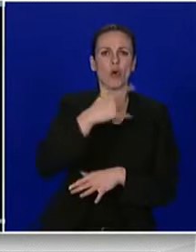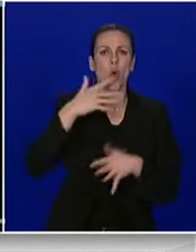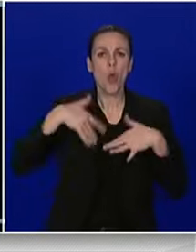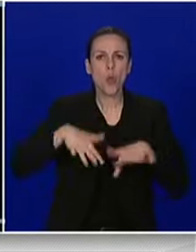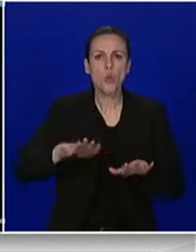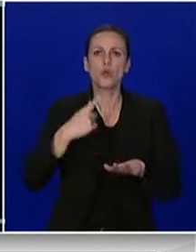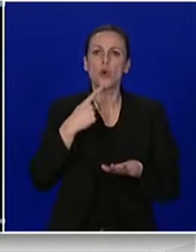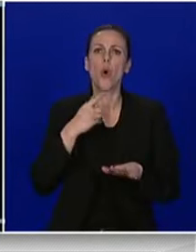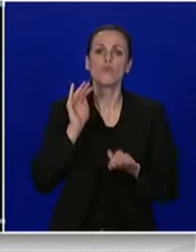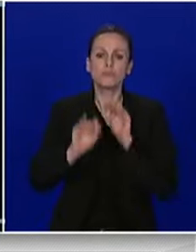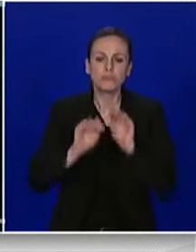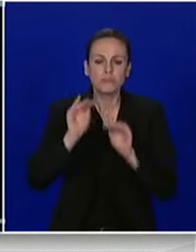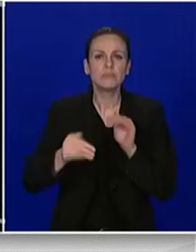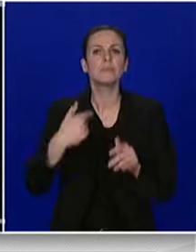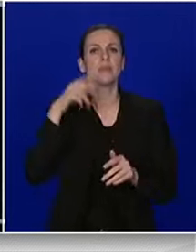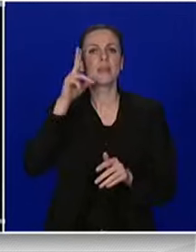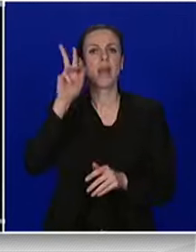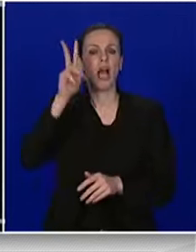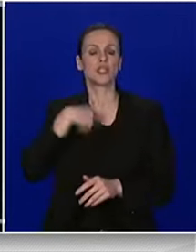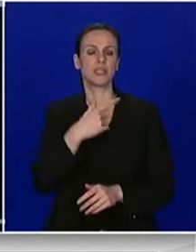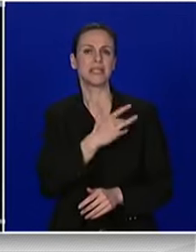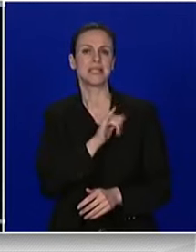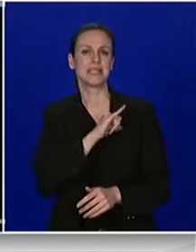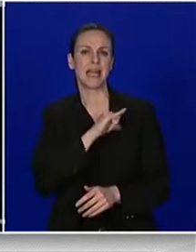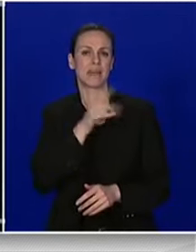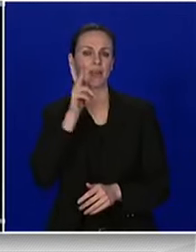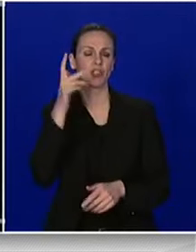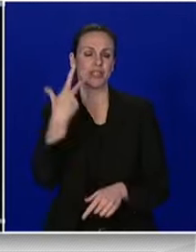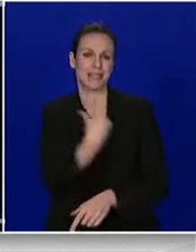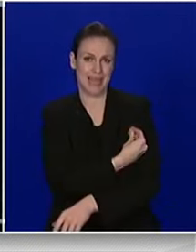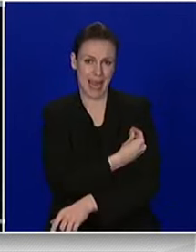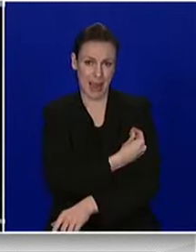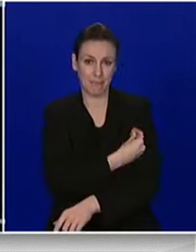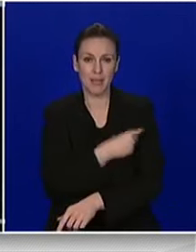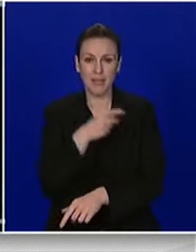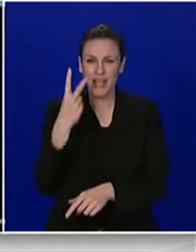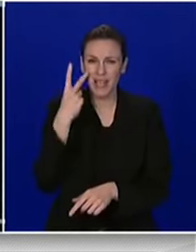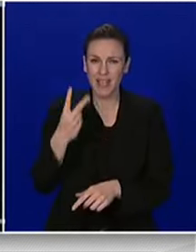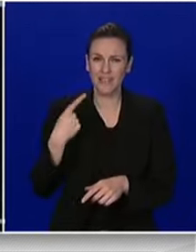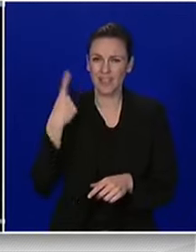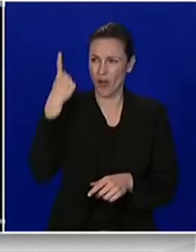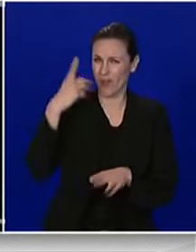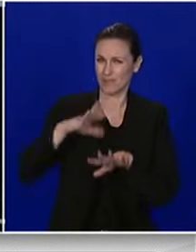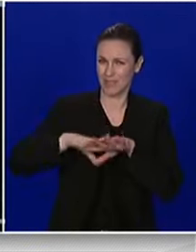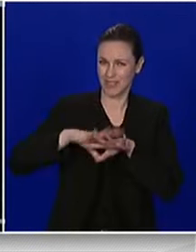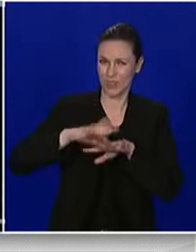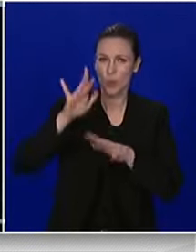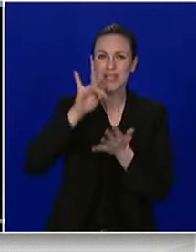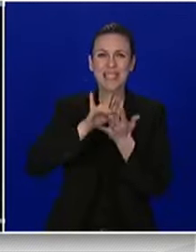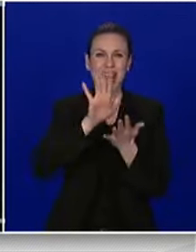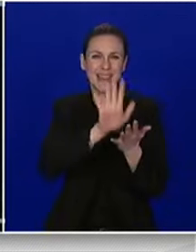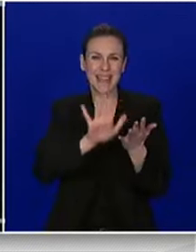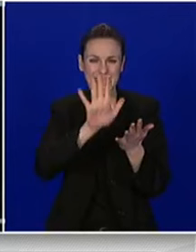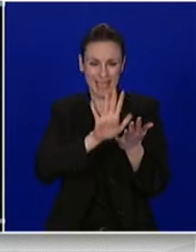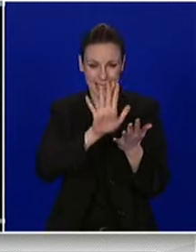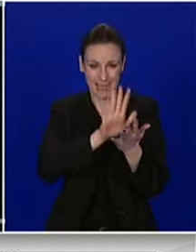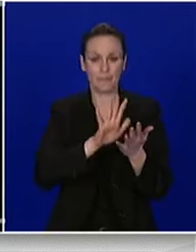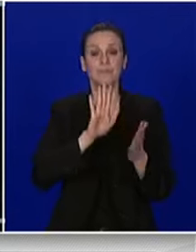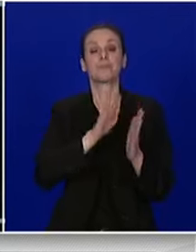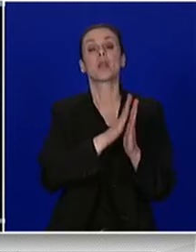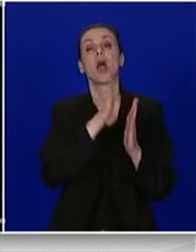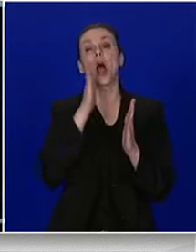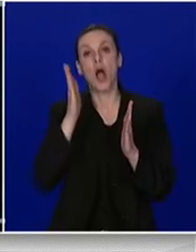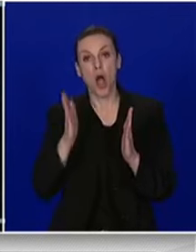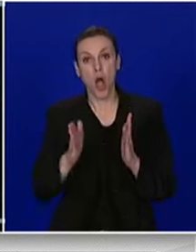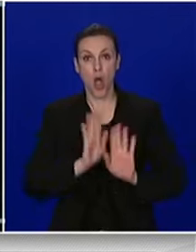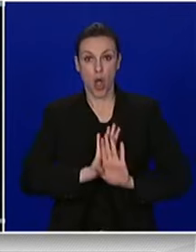su iskazali interes za cijepljenje. To vidite na ovoj našoj šemi u srednjem dijelu. Zatim je